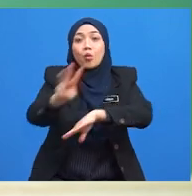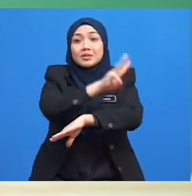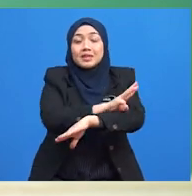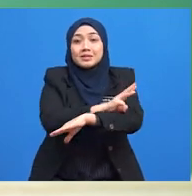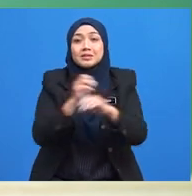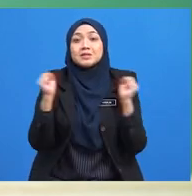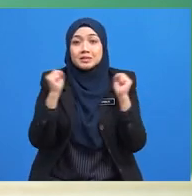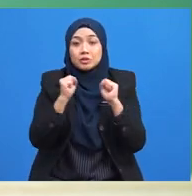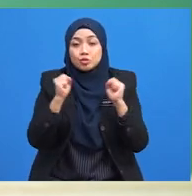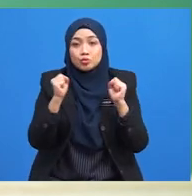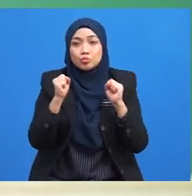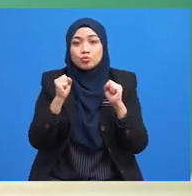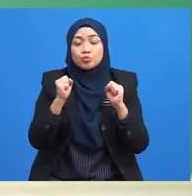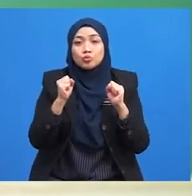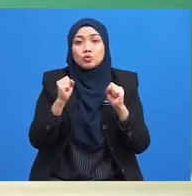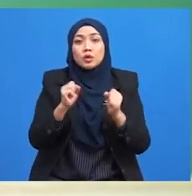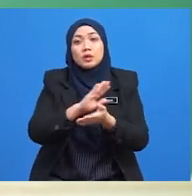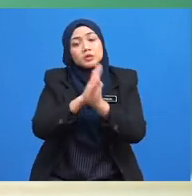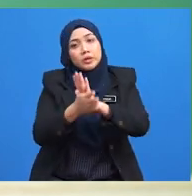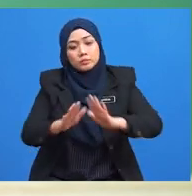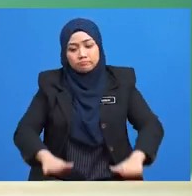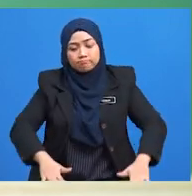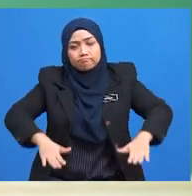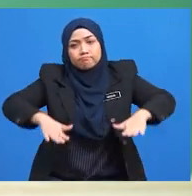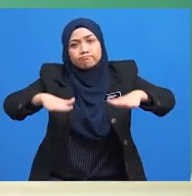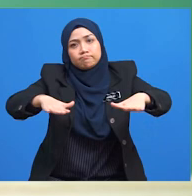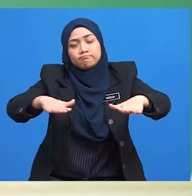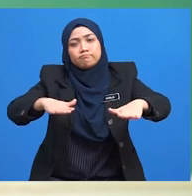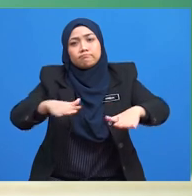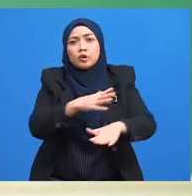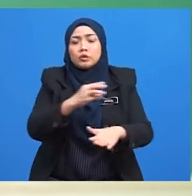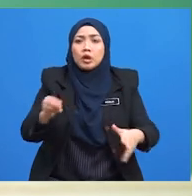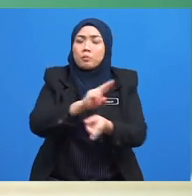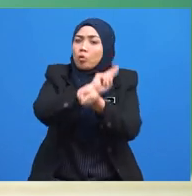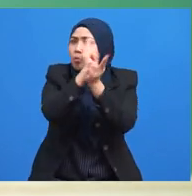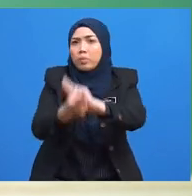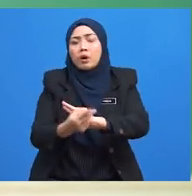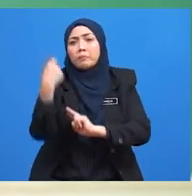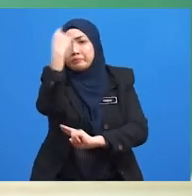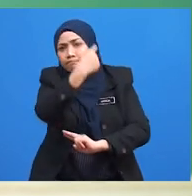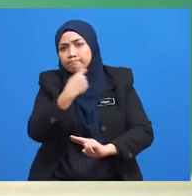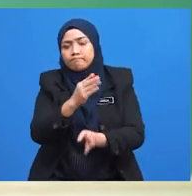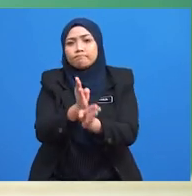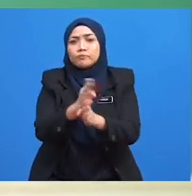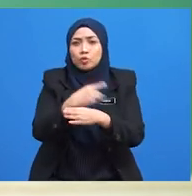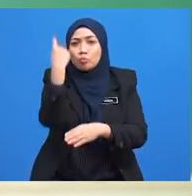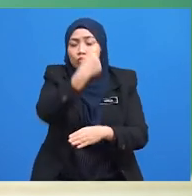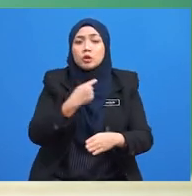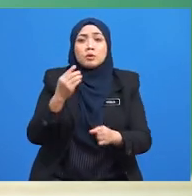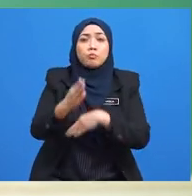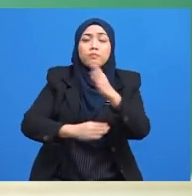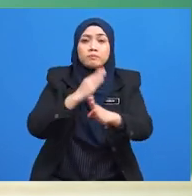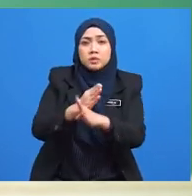rendah ditenggelami air laut. Seterusnya akan mengubah landscape bentuk muka bumi,